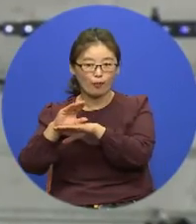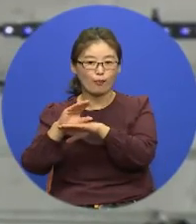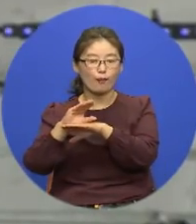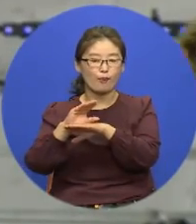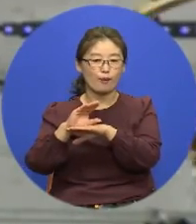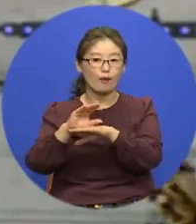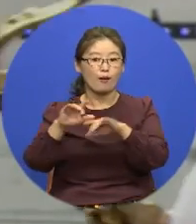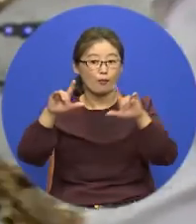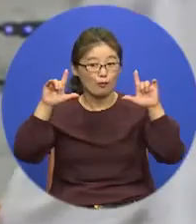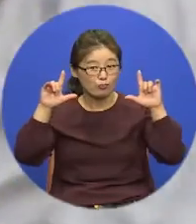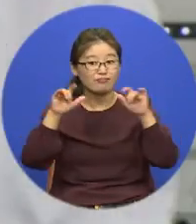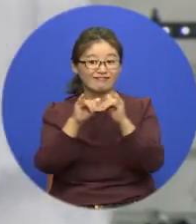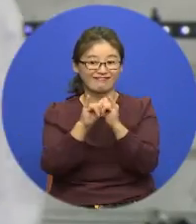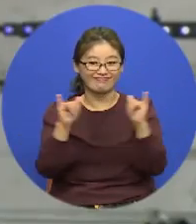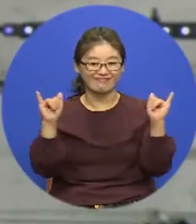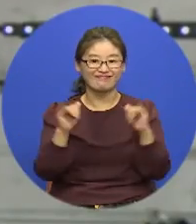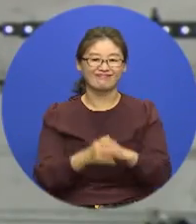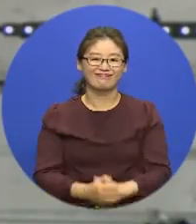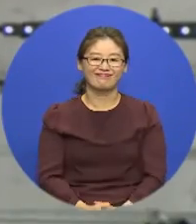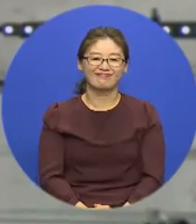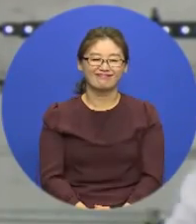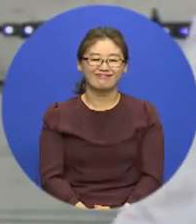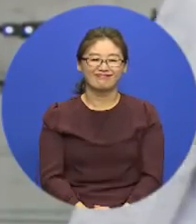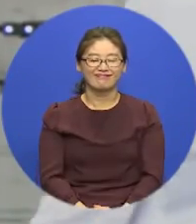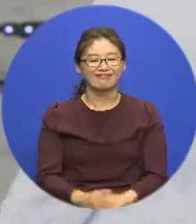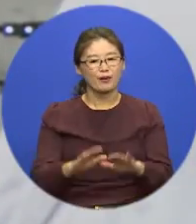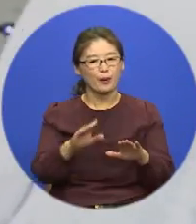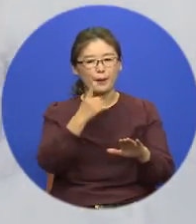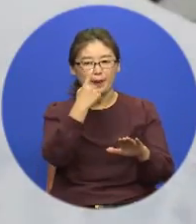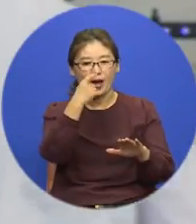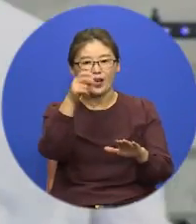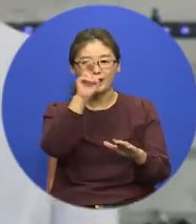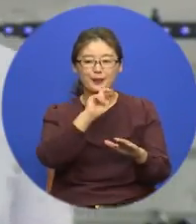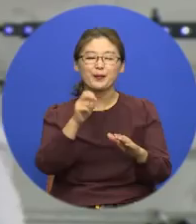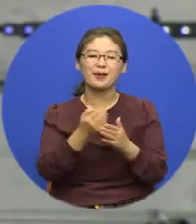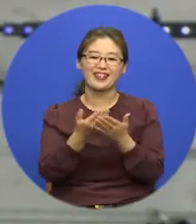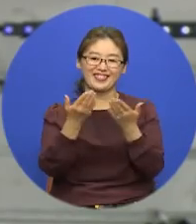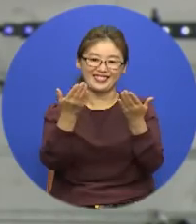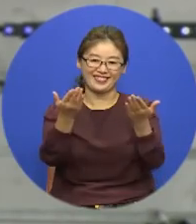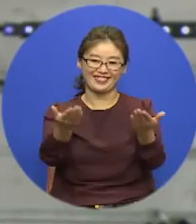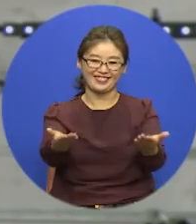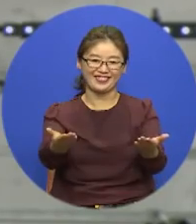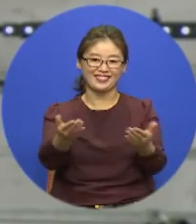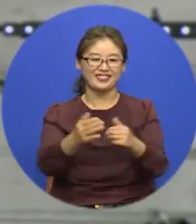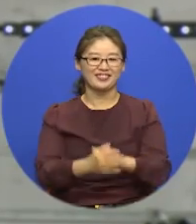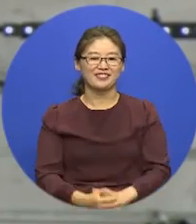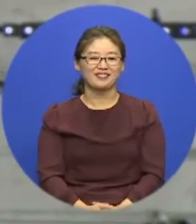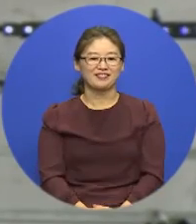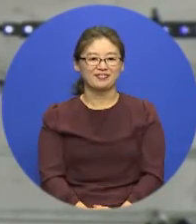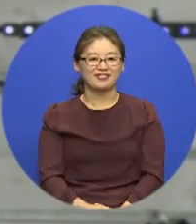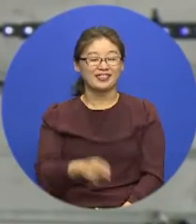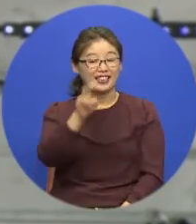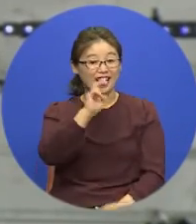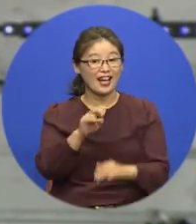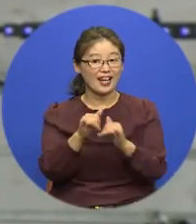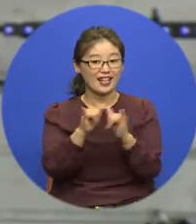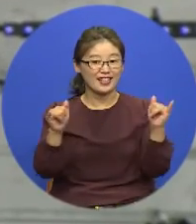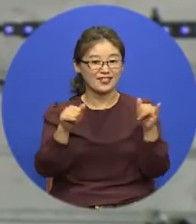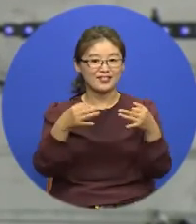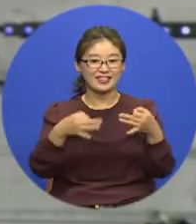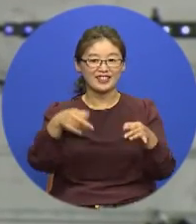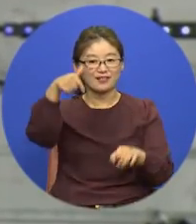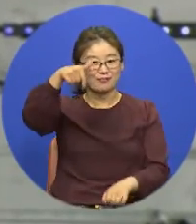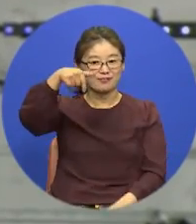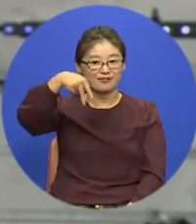계시는 분이라 그래요. 오늘 여러분들에게 멋진 노래를 선사하겠다고 합니다. 오늘 가수